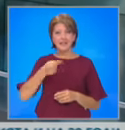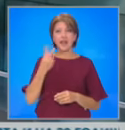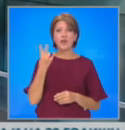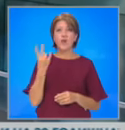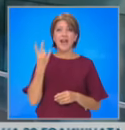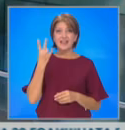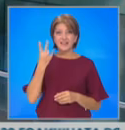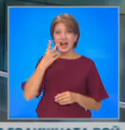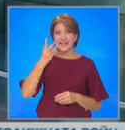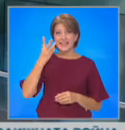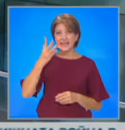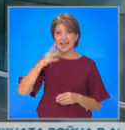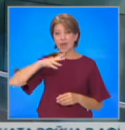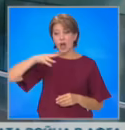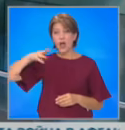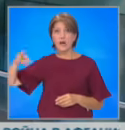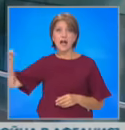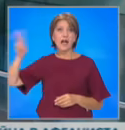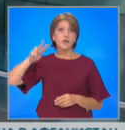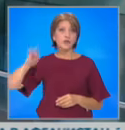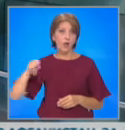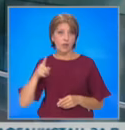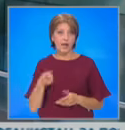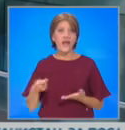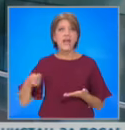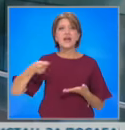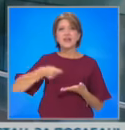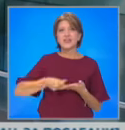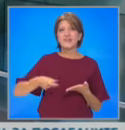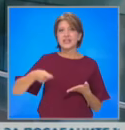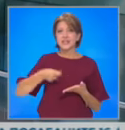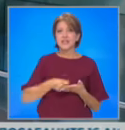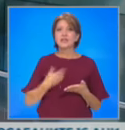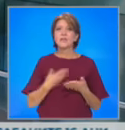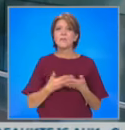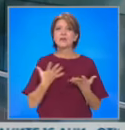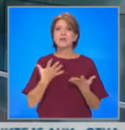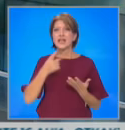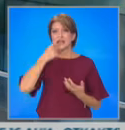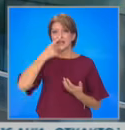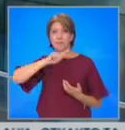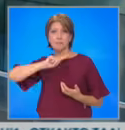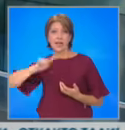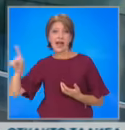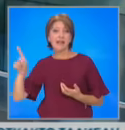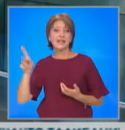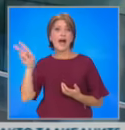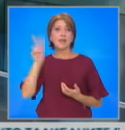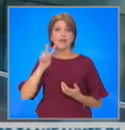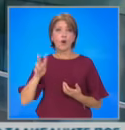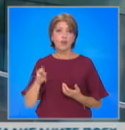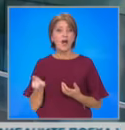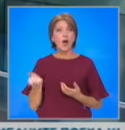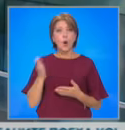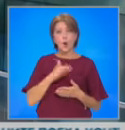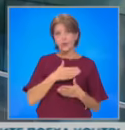долара, а в различни институции са инвестирани още близо 10 милиона долара. Още за последните часове от